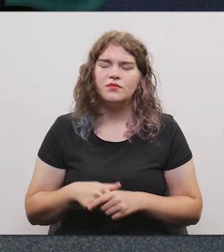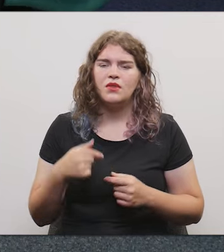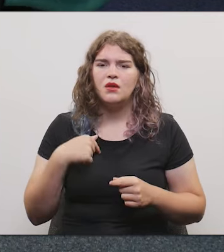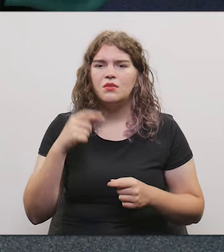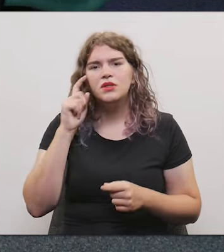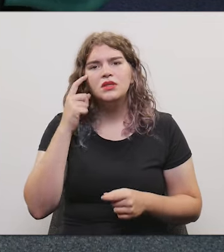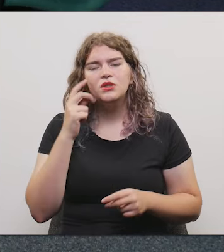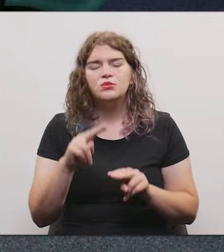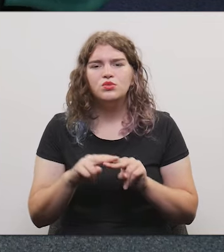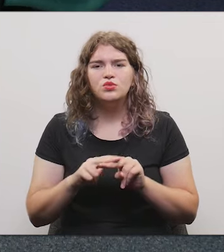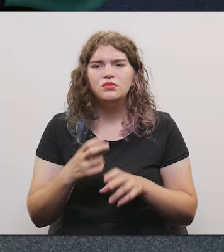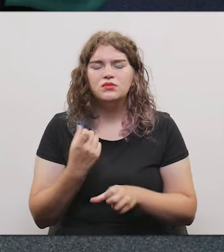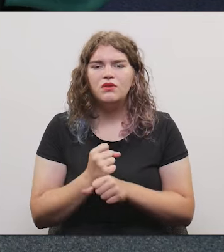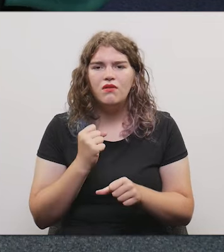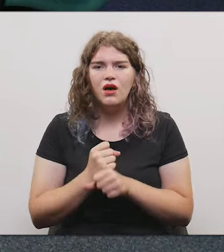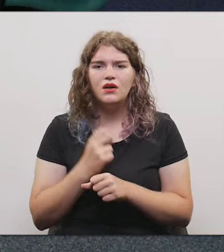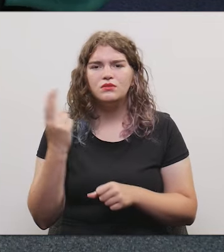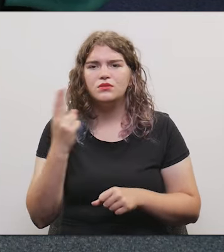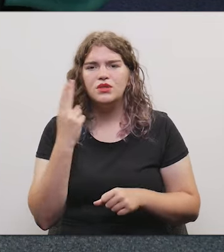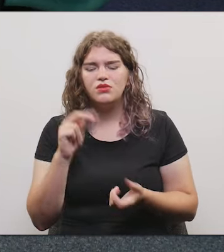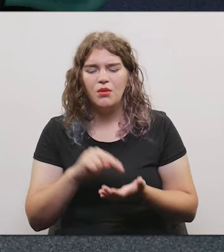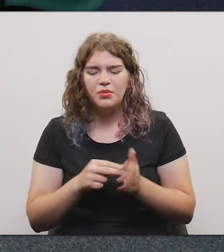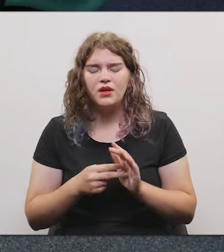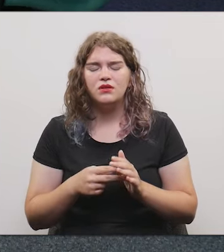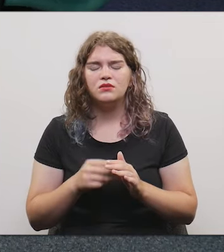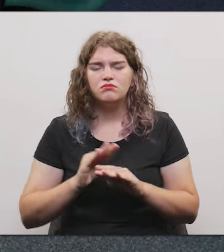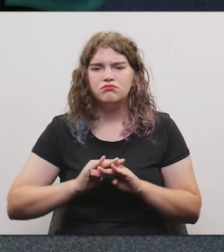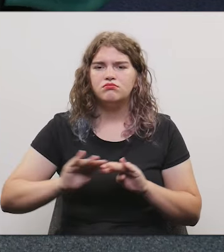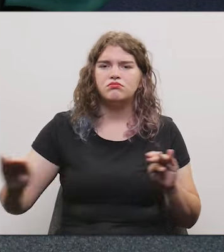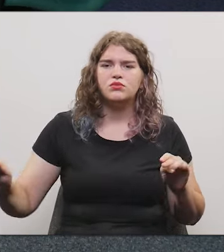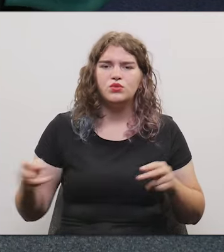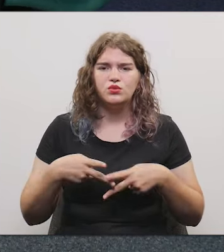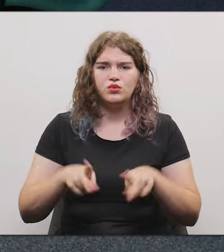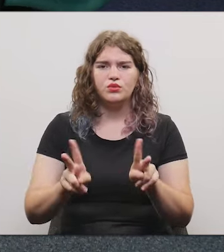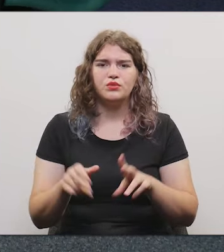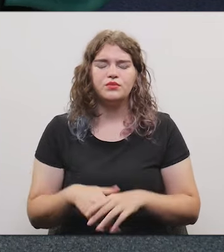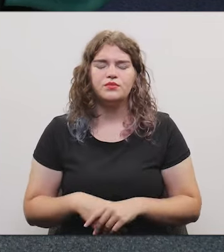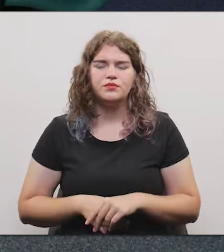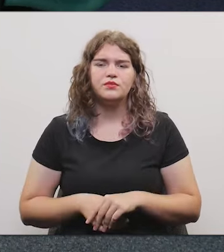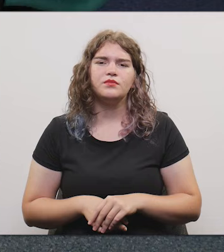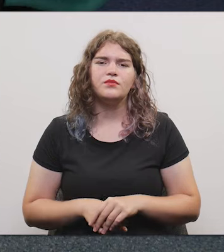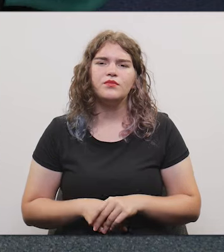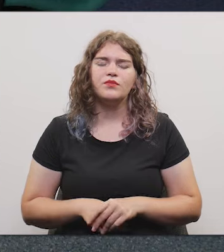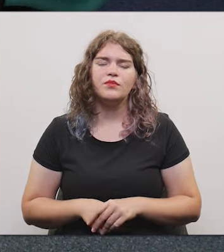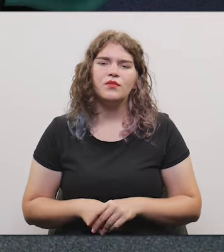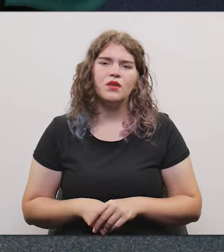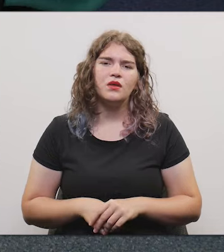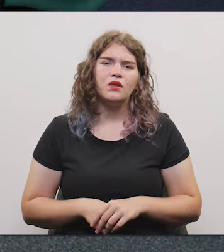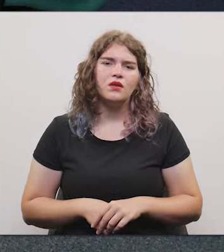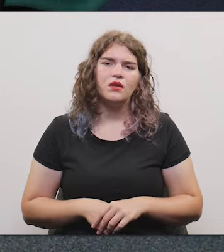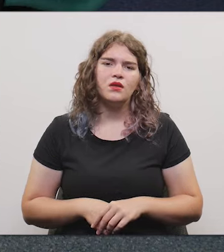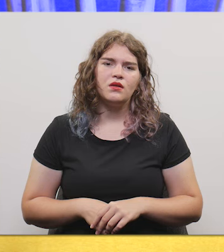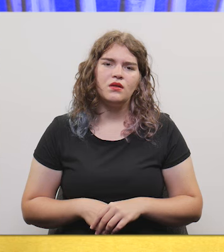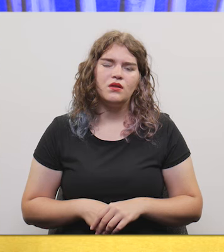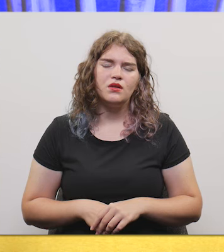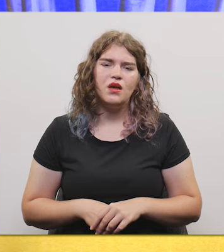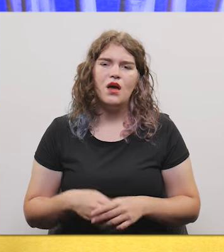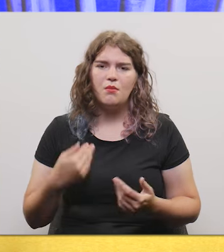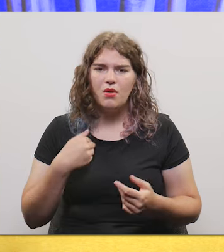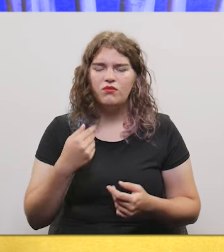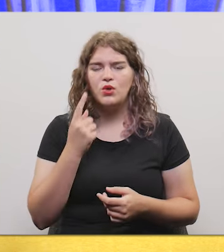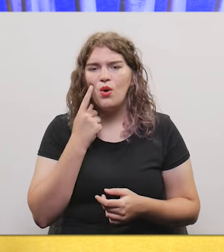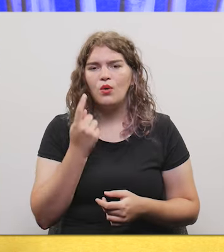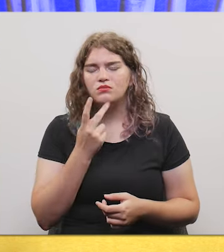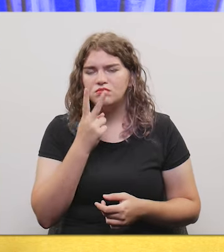Și gândindu-mă ce să fac, Dumnezeu a pregătit terenul. Și ce ai făcut? Și